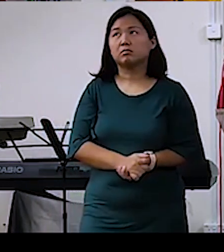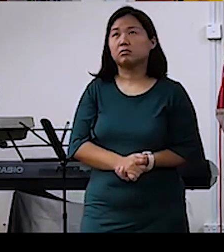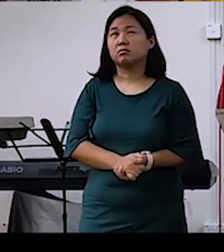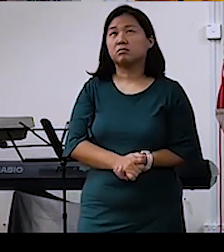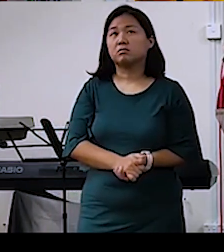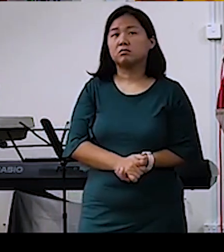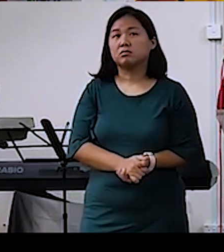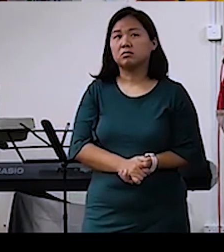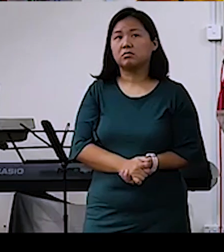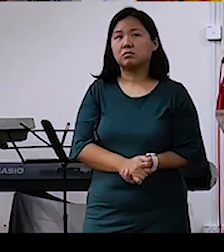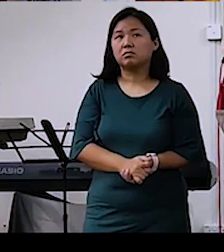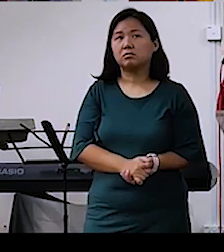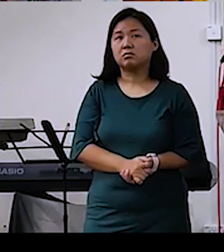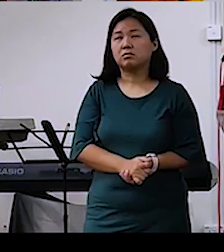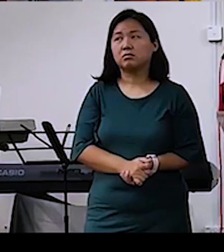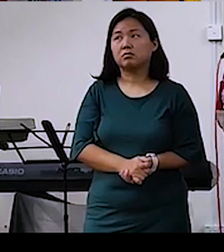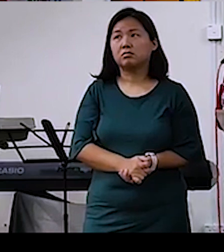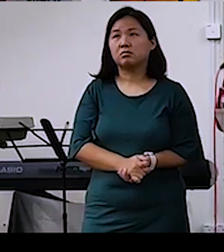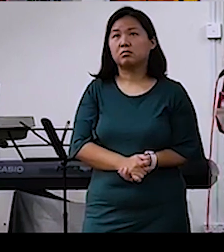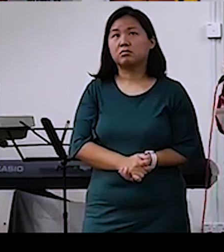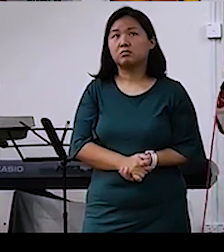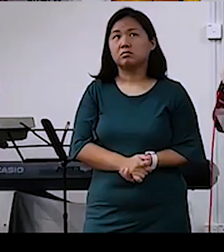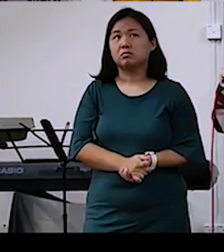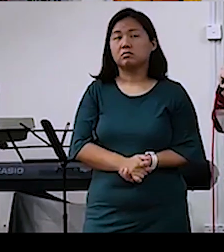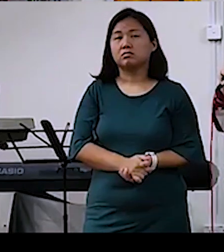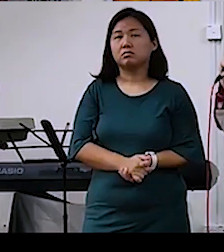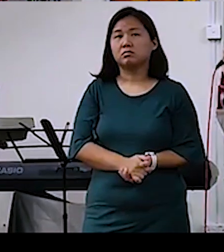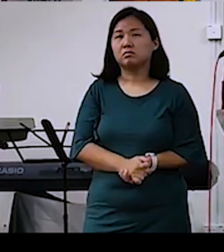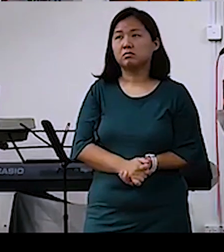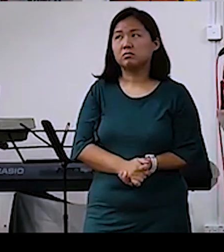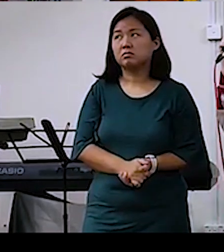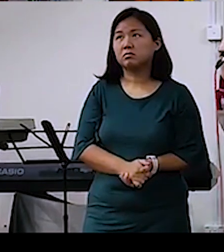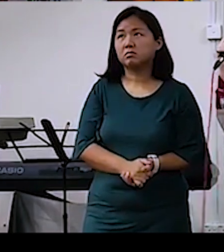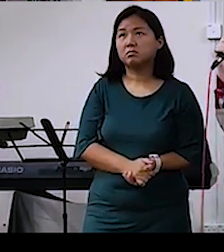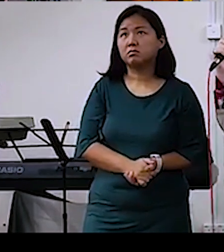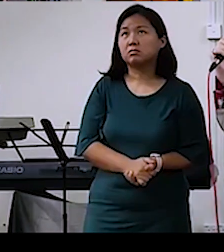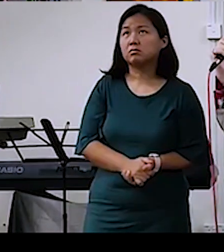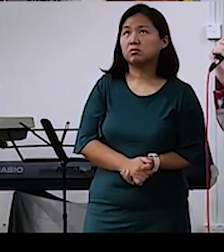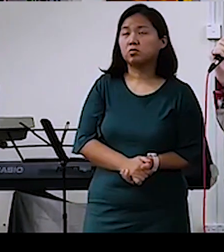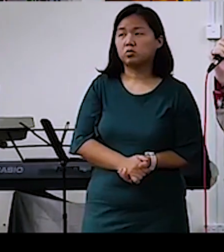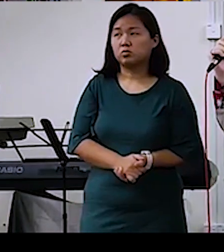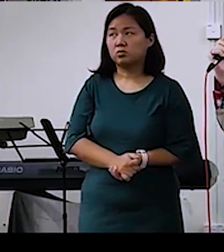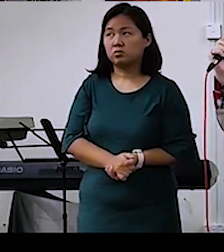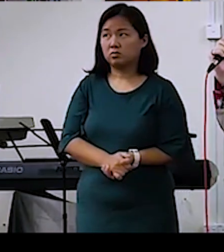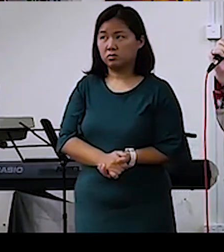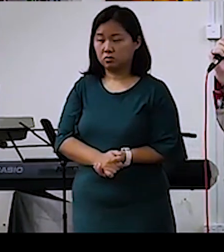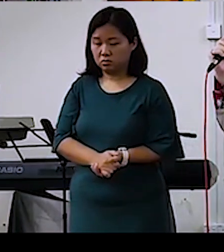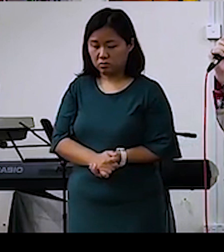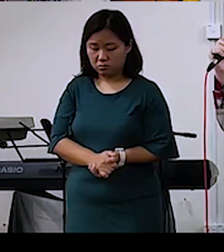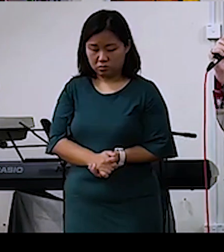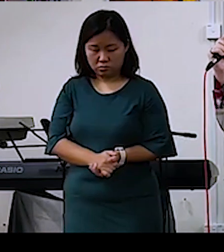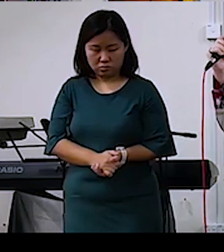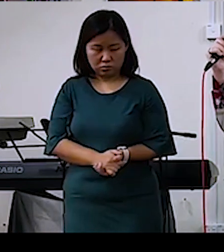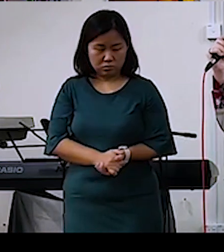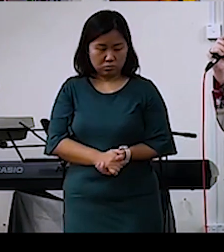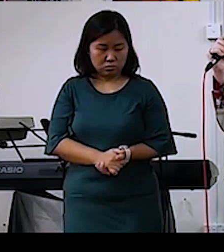了马来西亚，大概两个月而已。所以因为有一个朋友介绍了他给牧师，所以呢就他讲好啊 ，OK， 他就联络